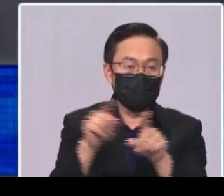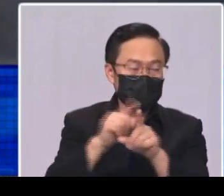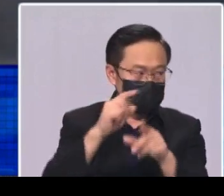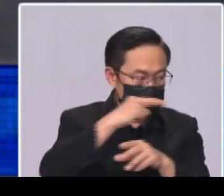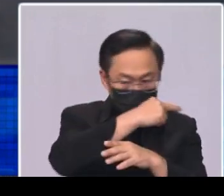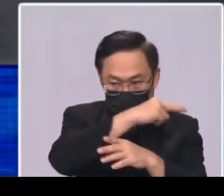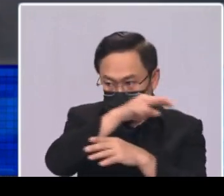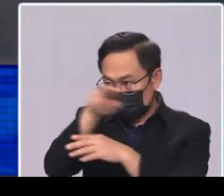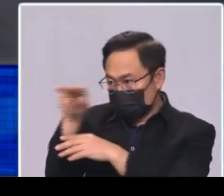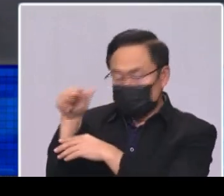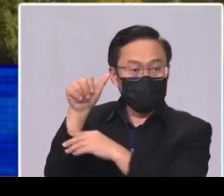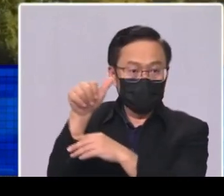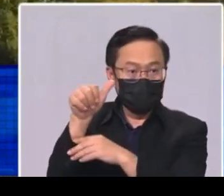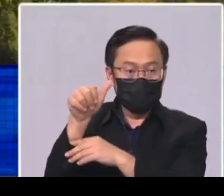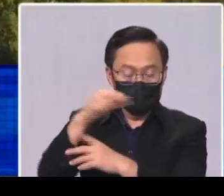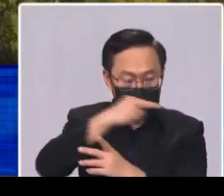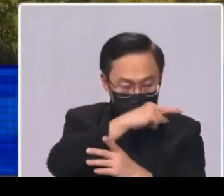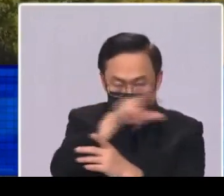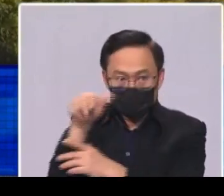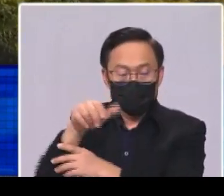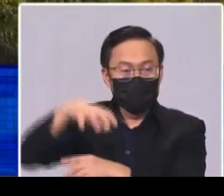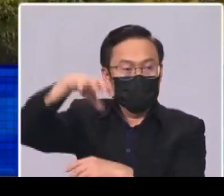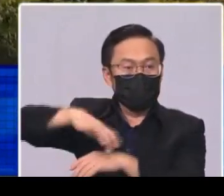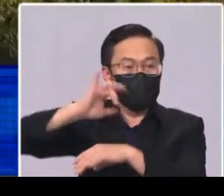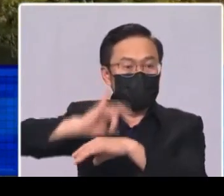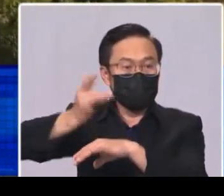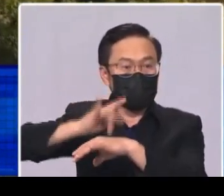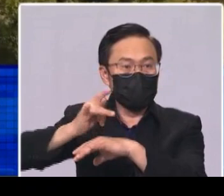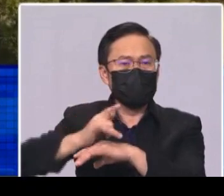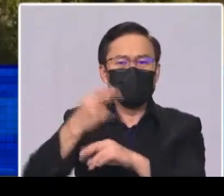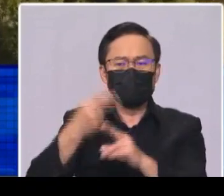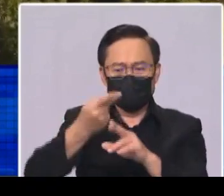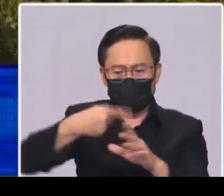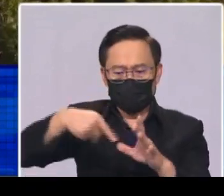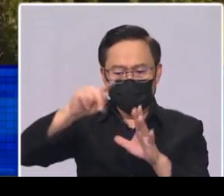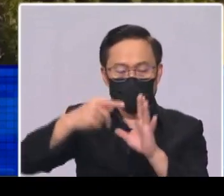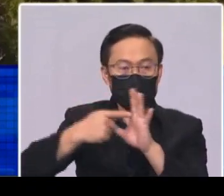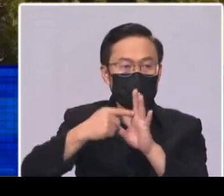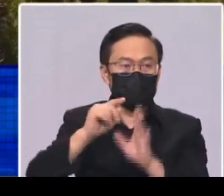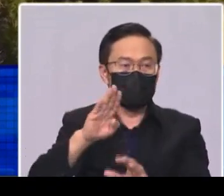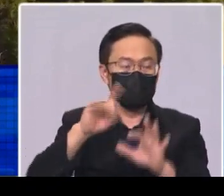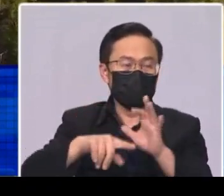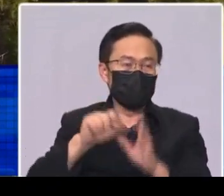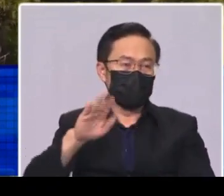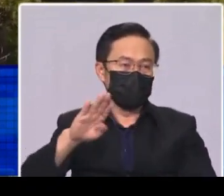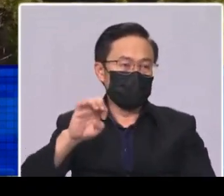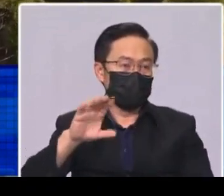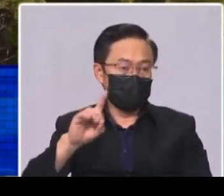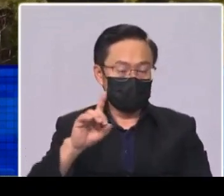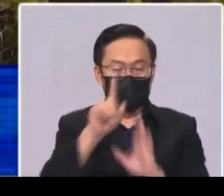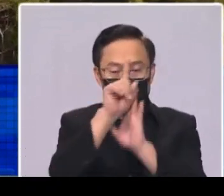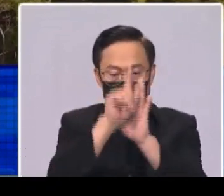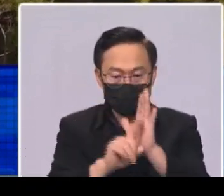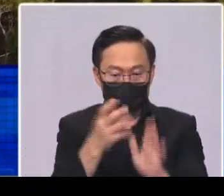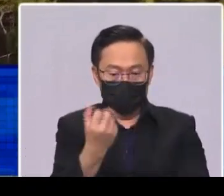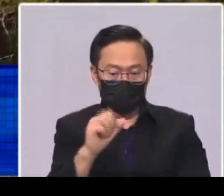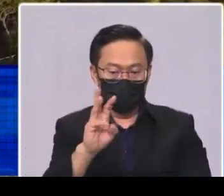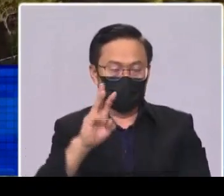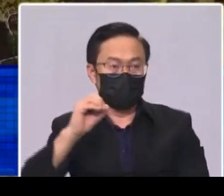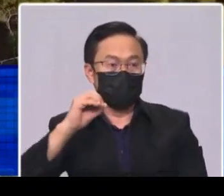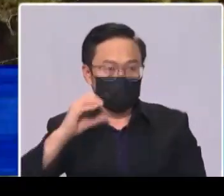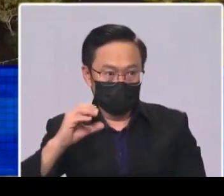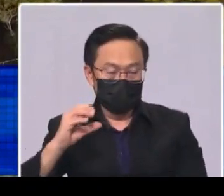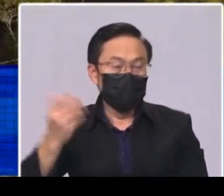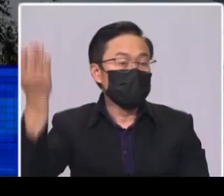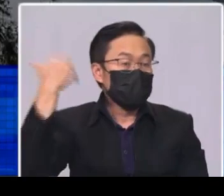360องศาอยู่ในความดูแลของวนอุทยานภูบ่อบิดนะคะอากาศ 16องศาเซลเซียสยาศาสตร์ก่อนหน้านี้เนี่ย